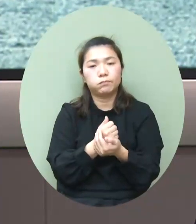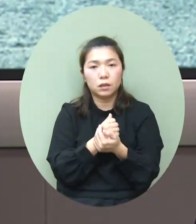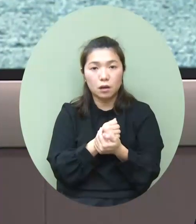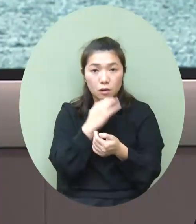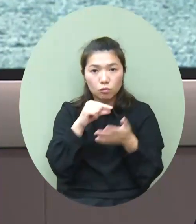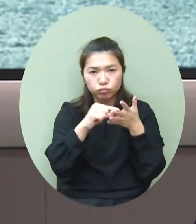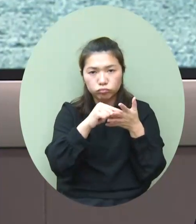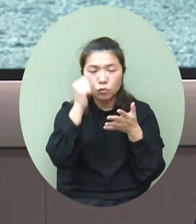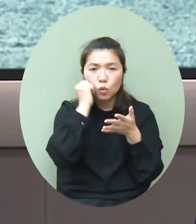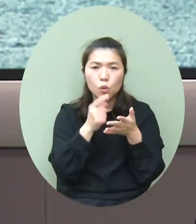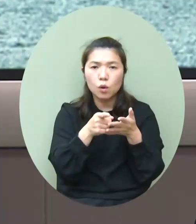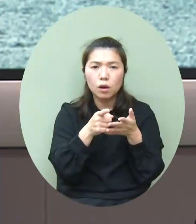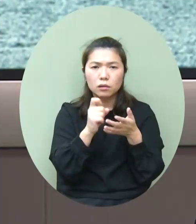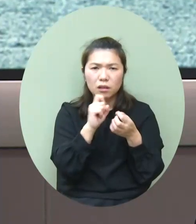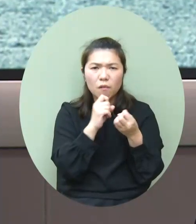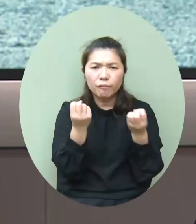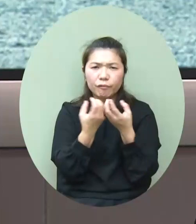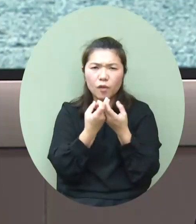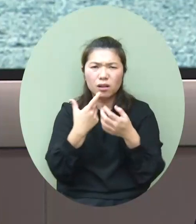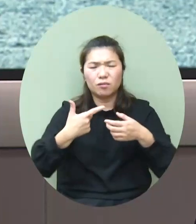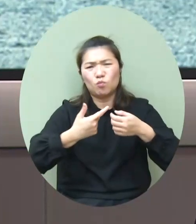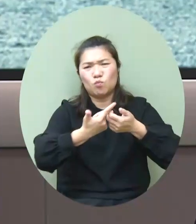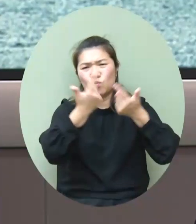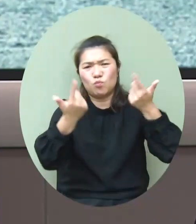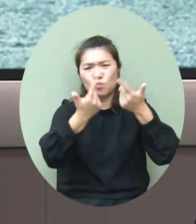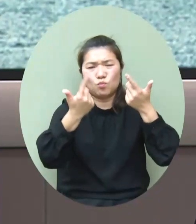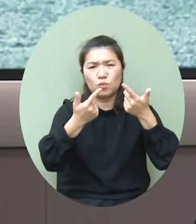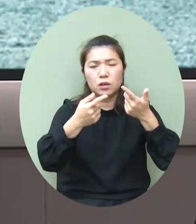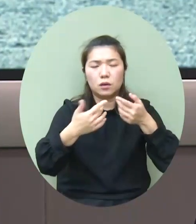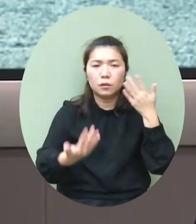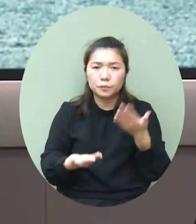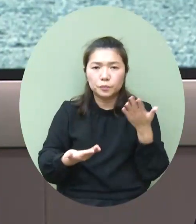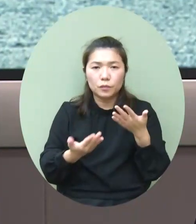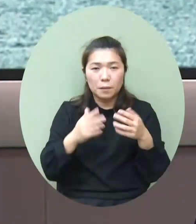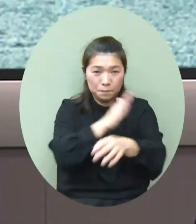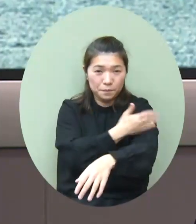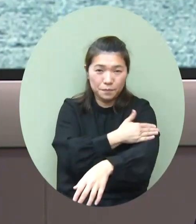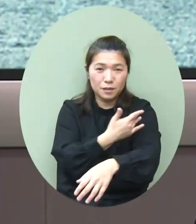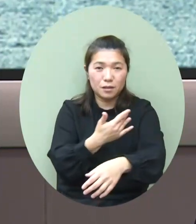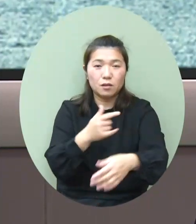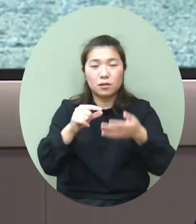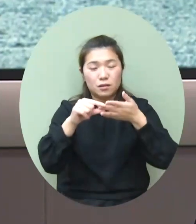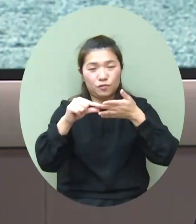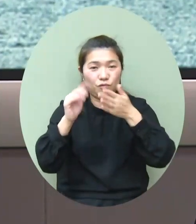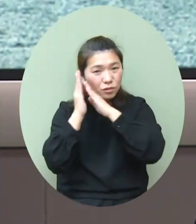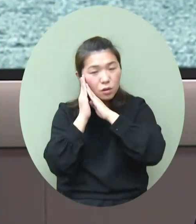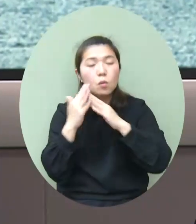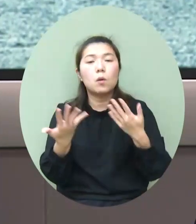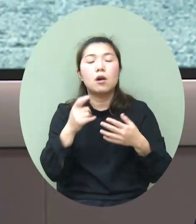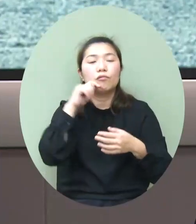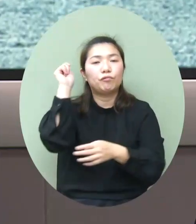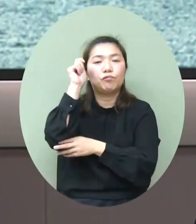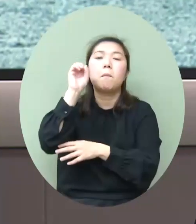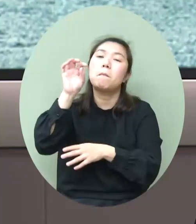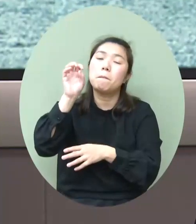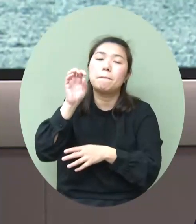现。如果院舍出现比较大型的，或者是很多员工院友受感